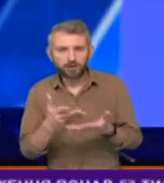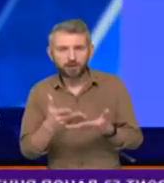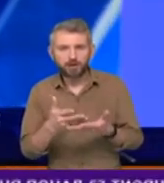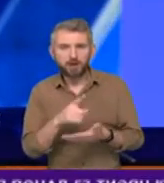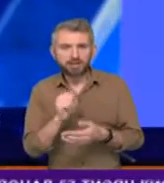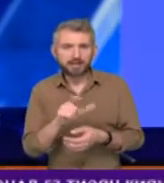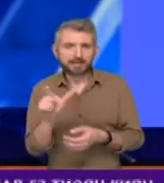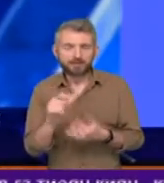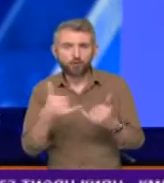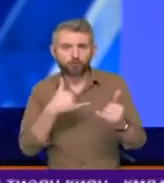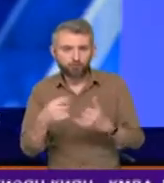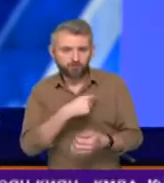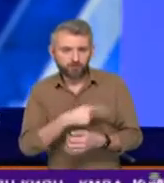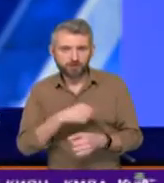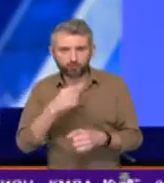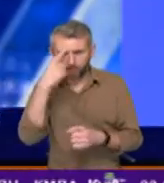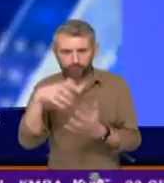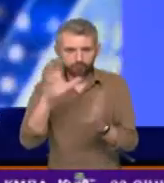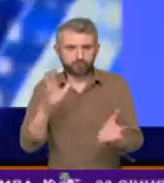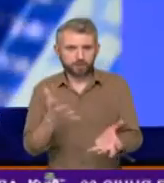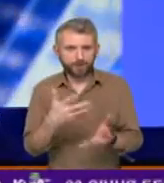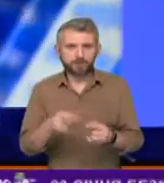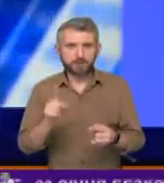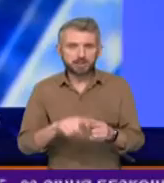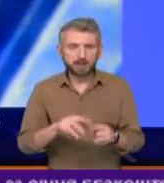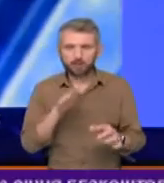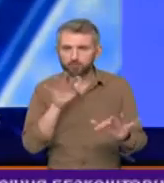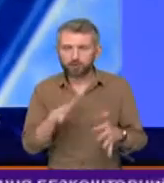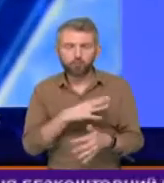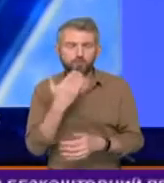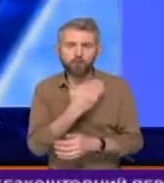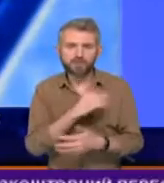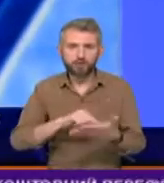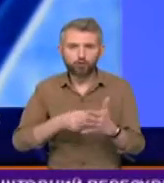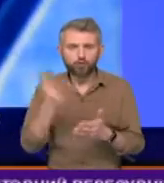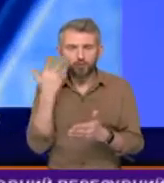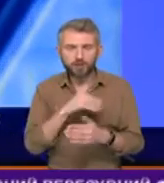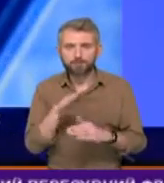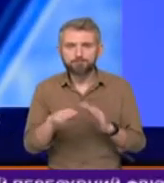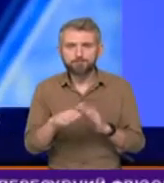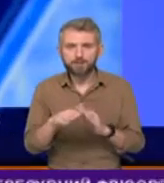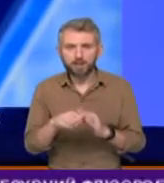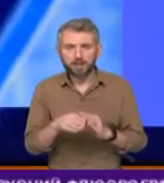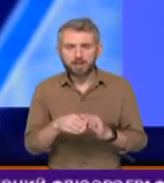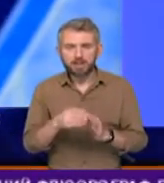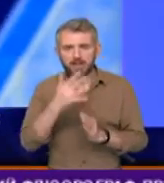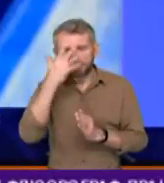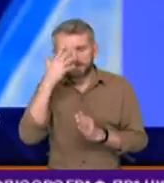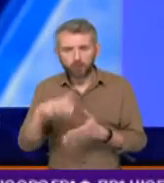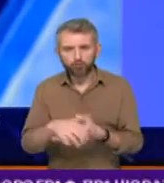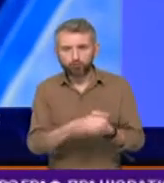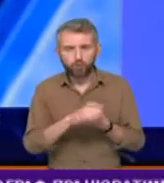стрічки могли череп проломити. От цей момент, він десь був, став останньою тою точкою, коли підважували ідею соборності і пробували